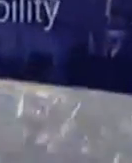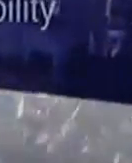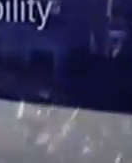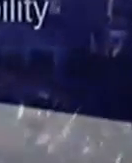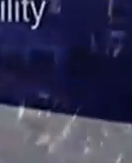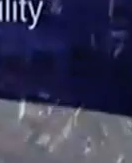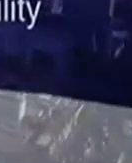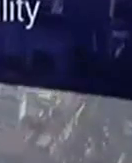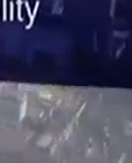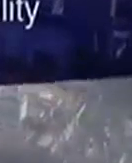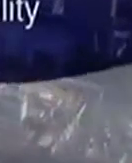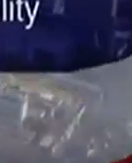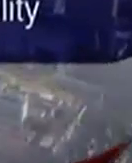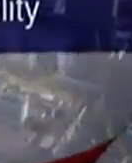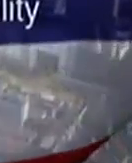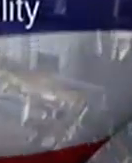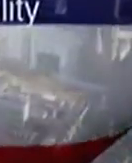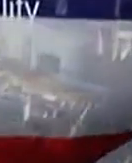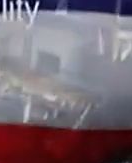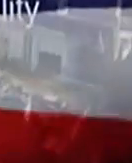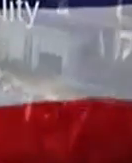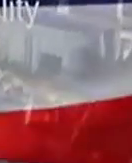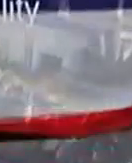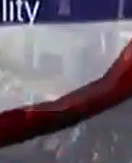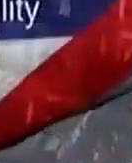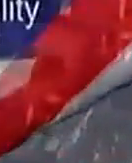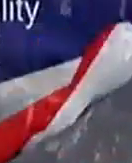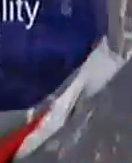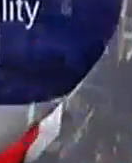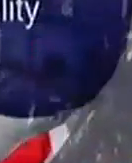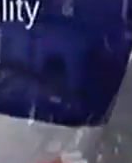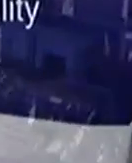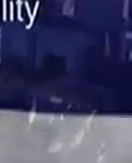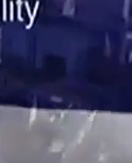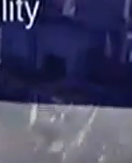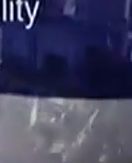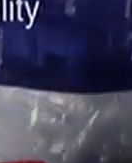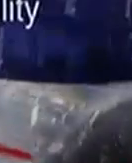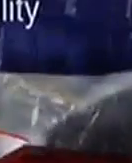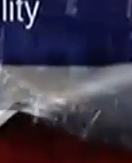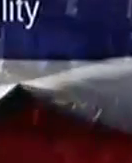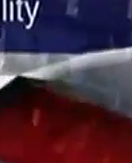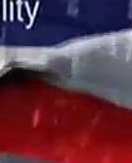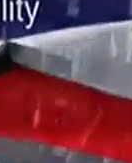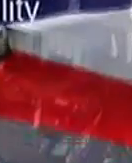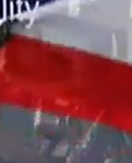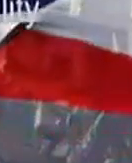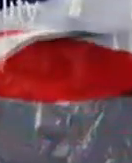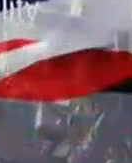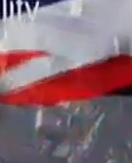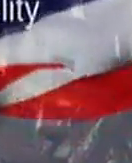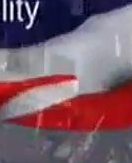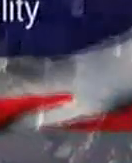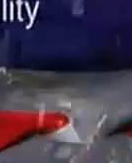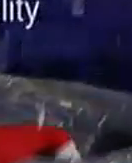ไปประเทศมั่งคงประชาชนมั่งคั่งชาติไทยยั่งยื